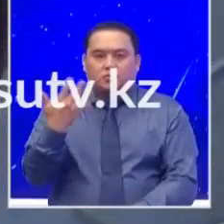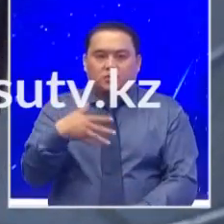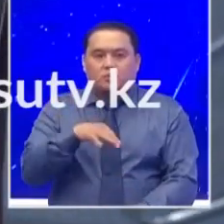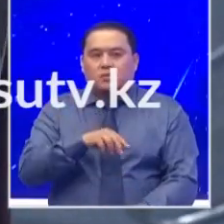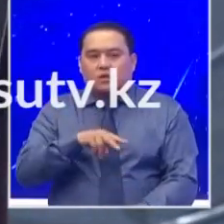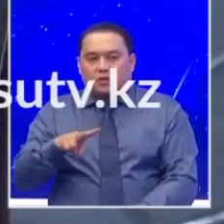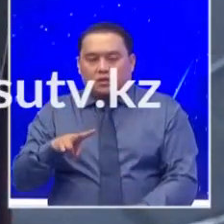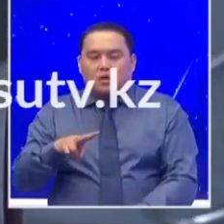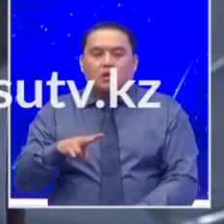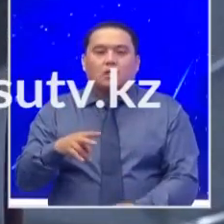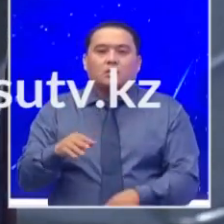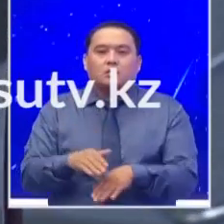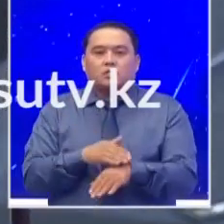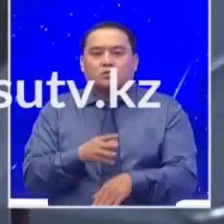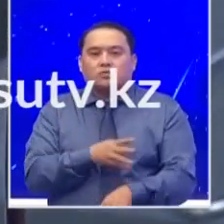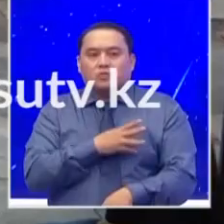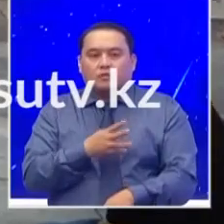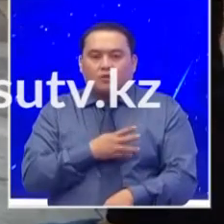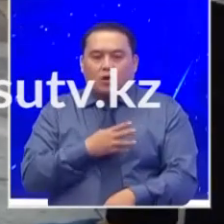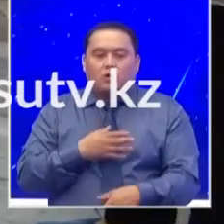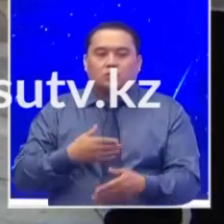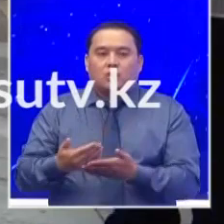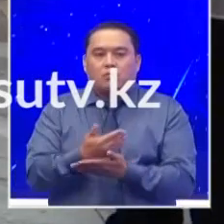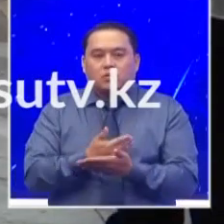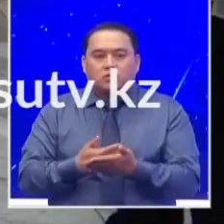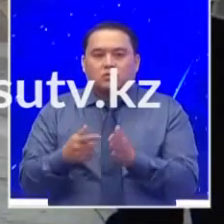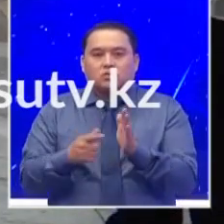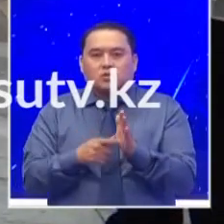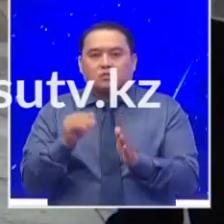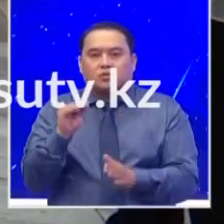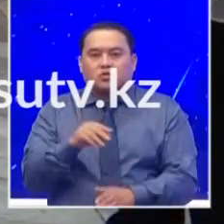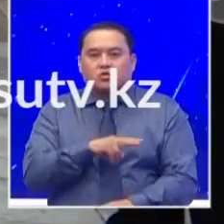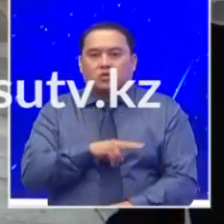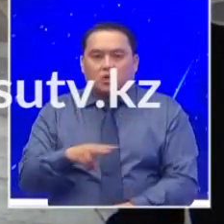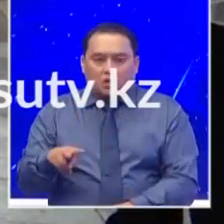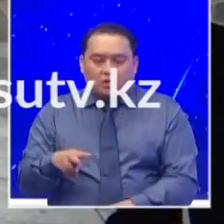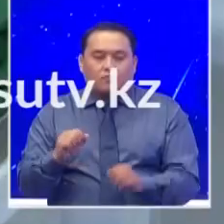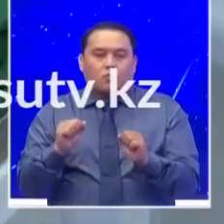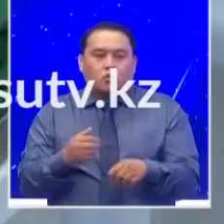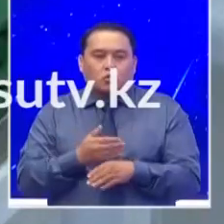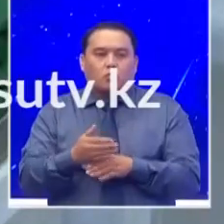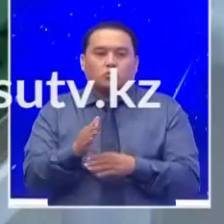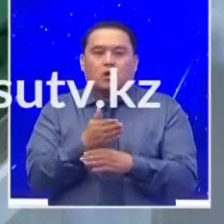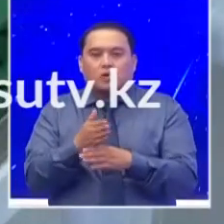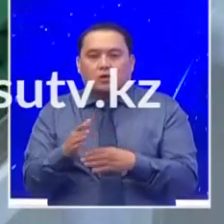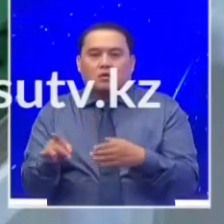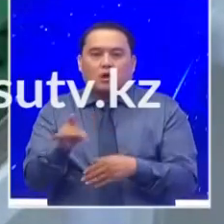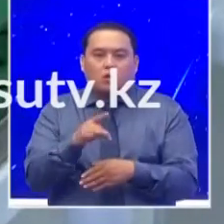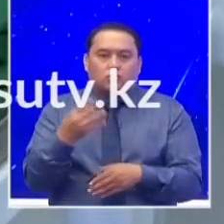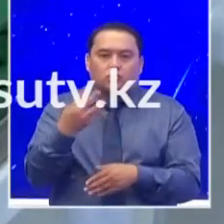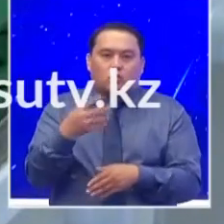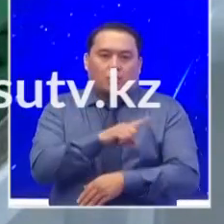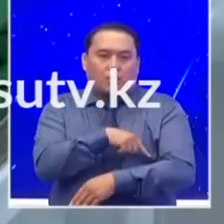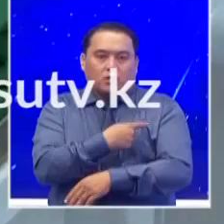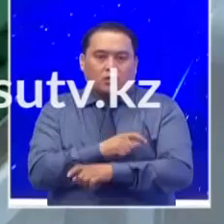миллилитров. Ежегодно добровольцы Алматинской области помогают собрать порядка 7 тысяч литров крови, которая позднее распределяется между 40